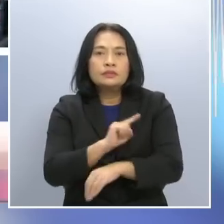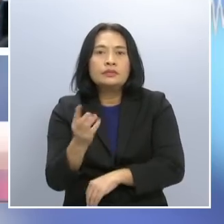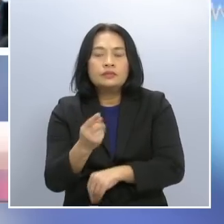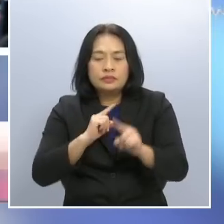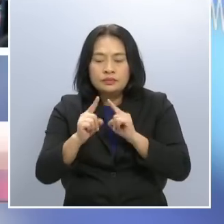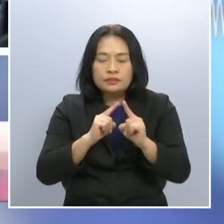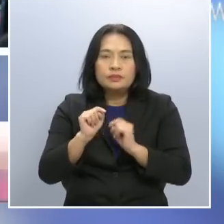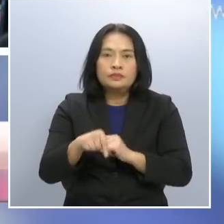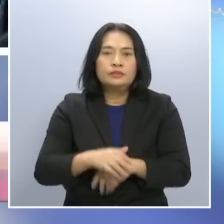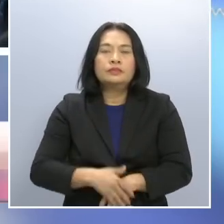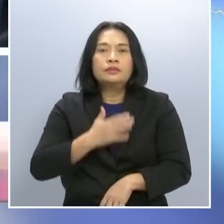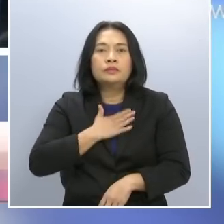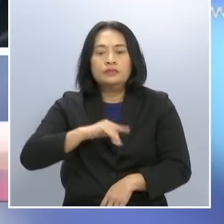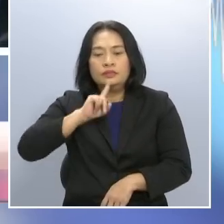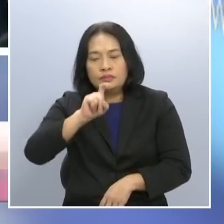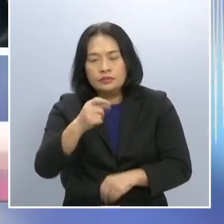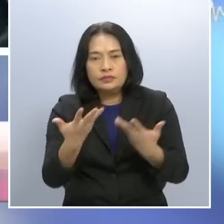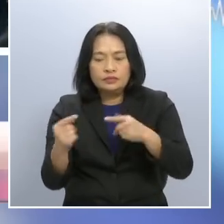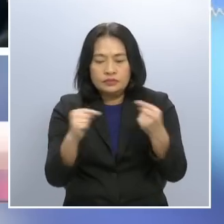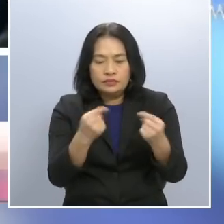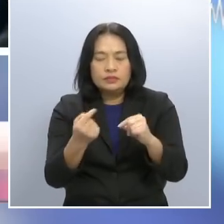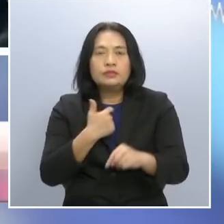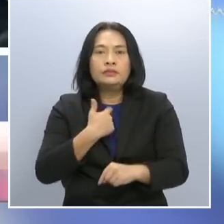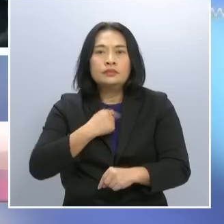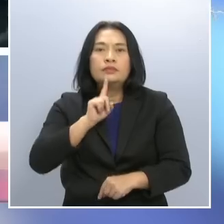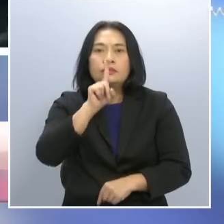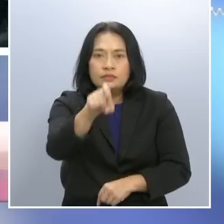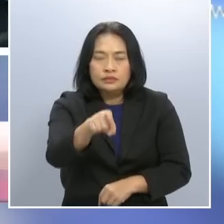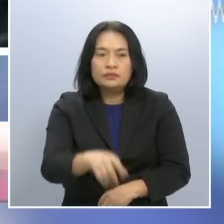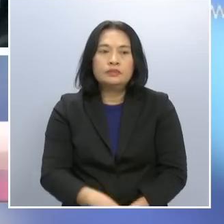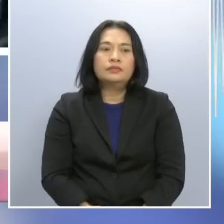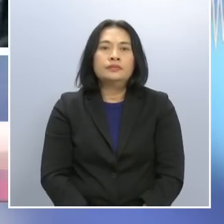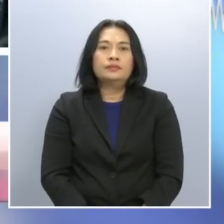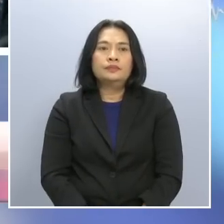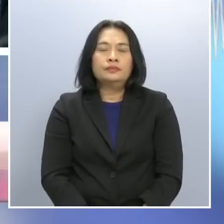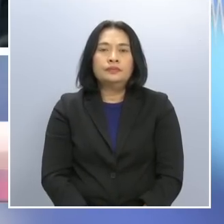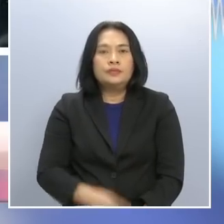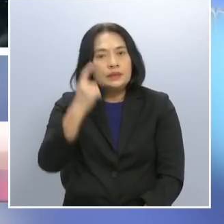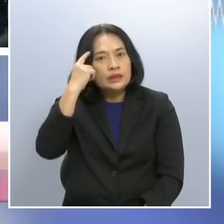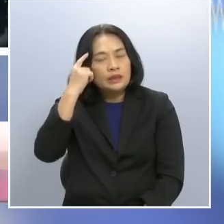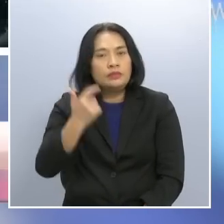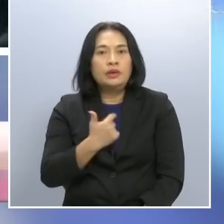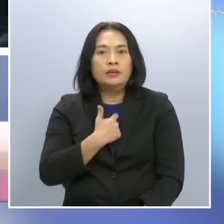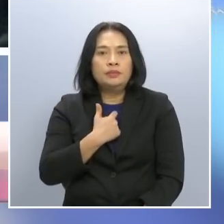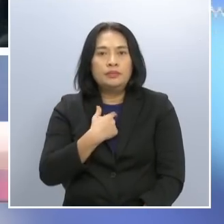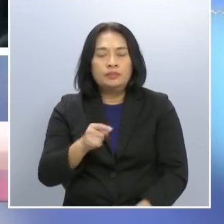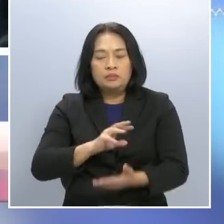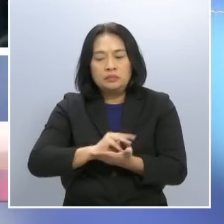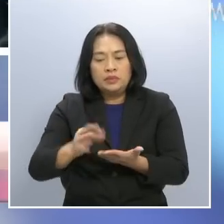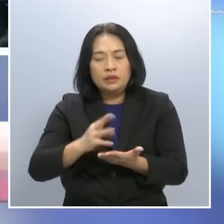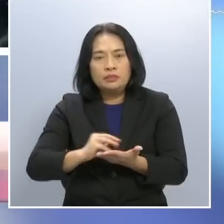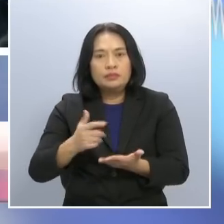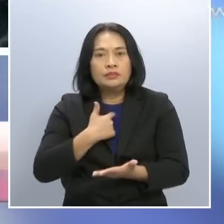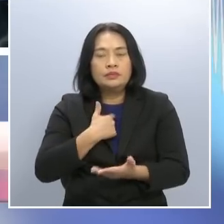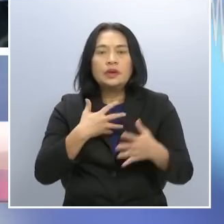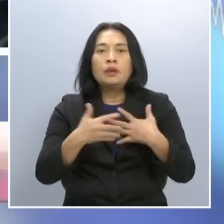มก็จะไม่ตั้งคำถามส่วนวิวาทะเนี่ยผมไม่มีผมก็ตั้งคำถามเฉยๆแต่เขาก็มองว่าแบบมันเสียมารยาทอย่างเงี้ยก็โอเคก็